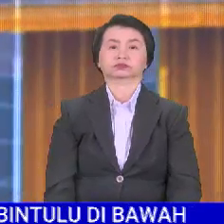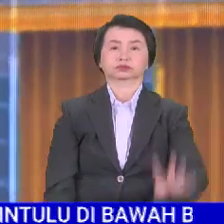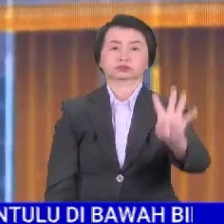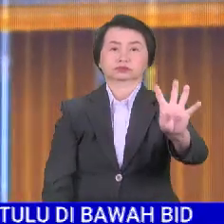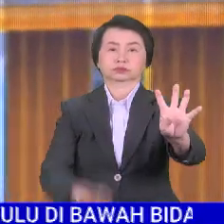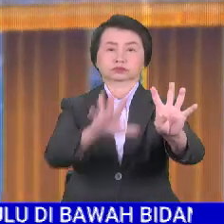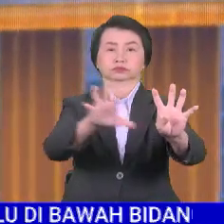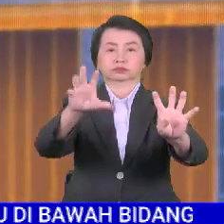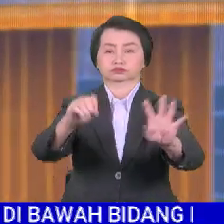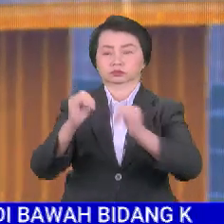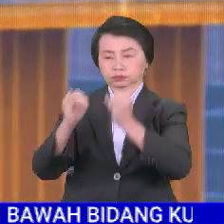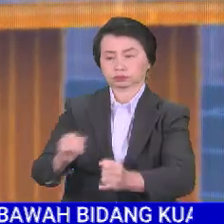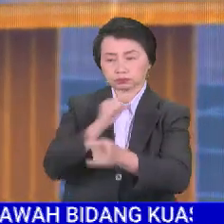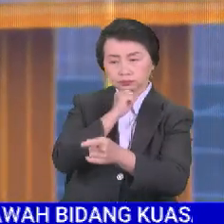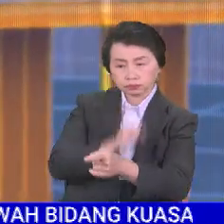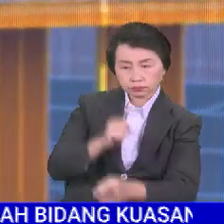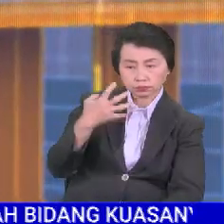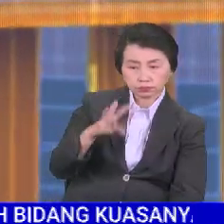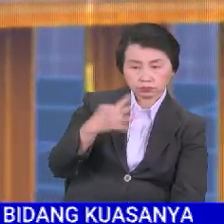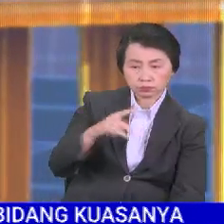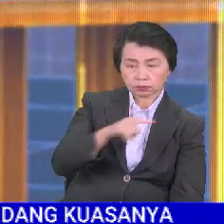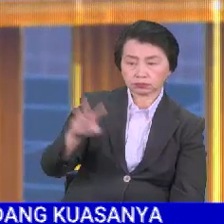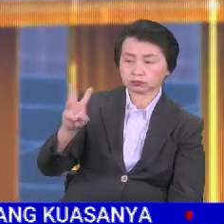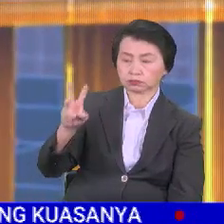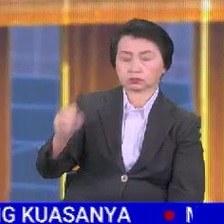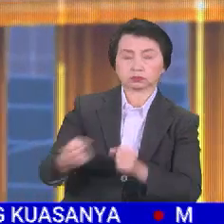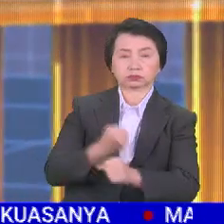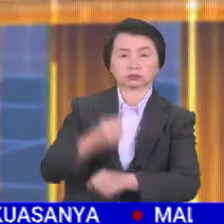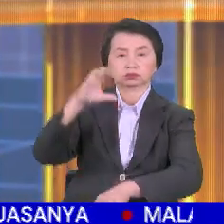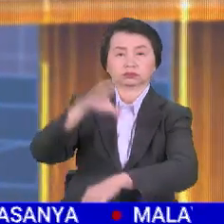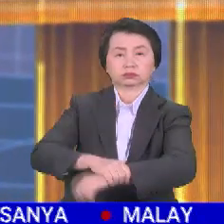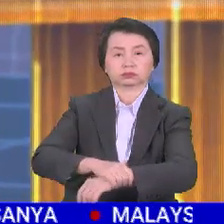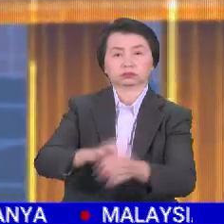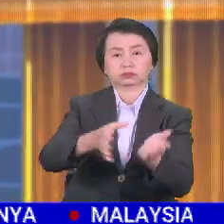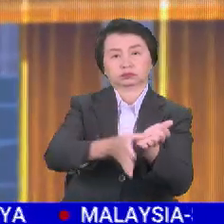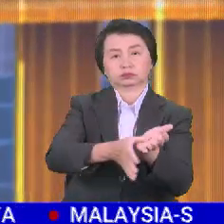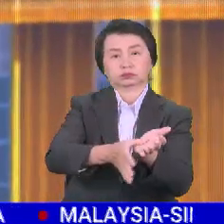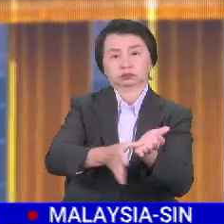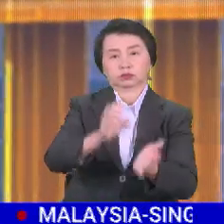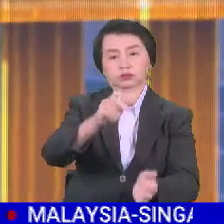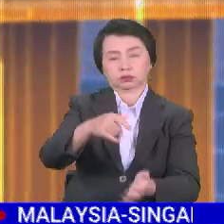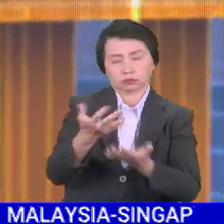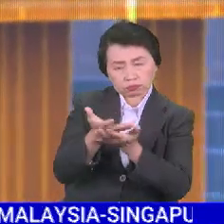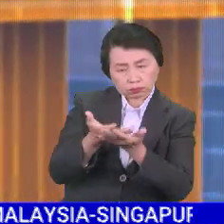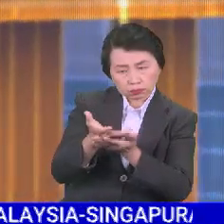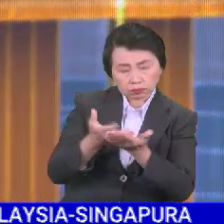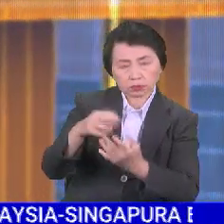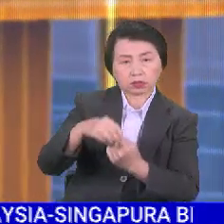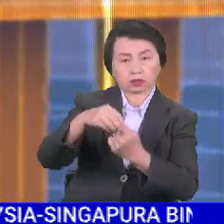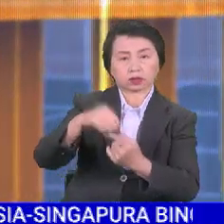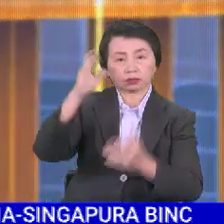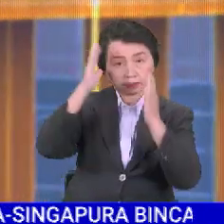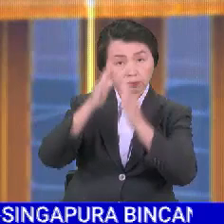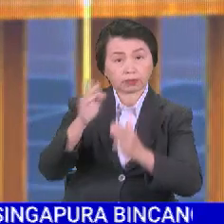450 individu berusia antara 14 hingga 60 tahun ditahan dalam dada Ops tapis khas Malaysia di